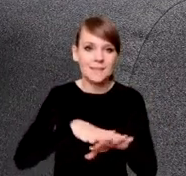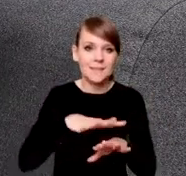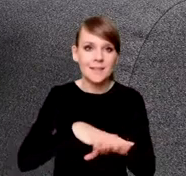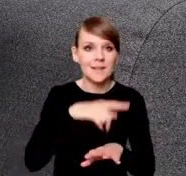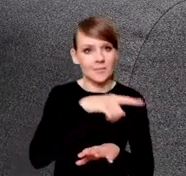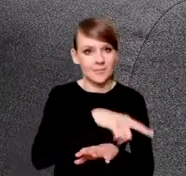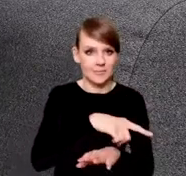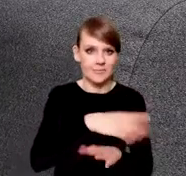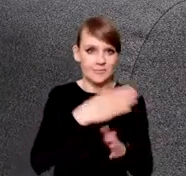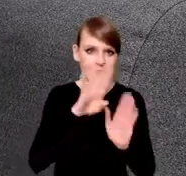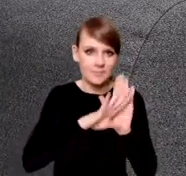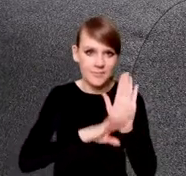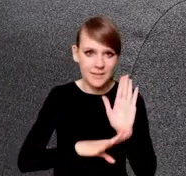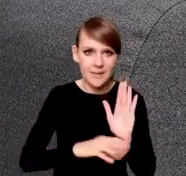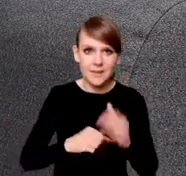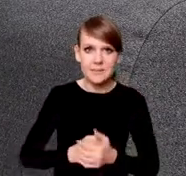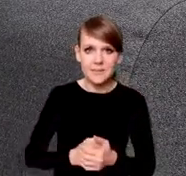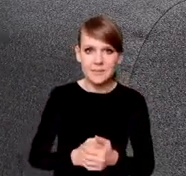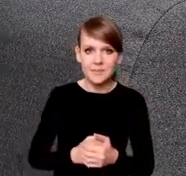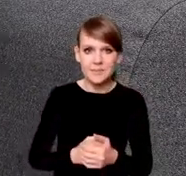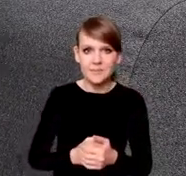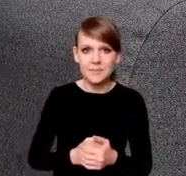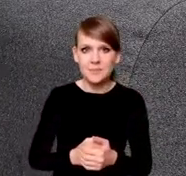refleksji. Tutaj mamy konkretne